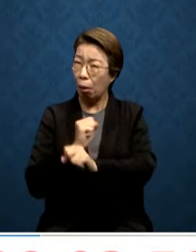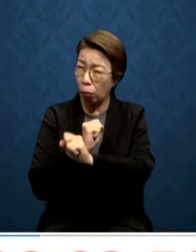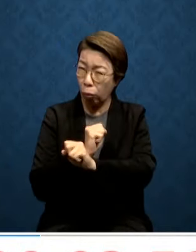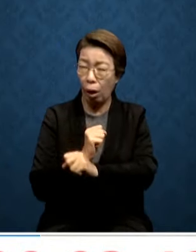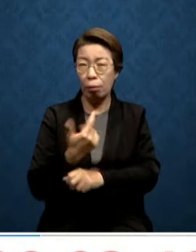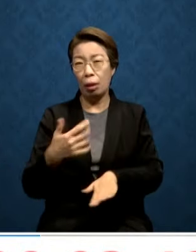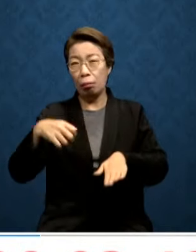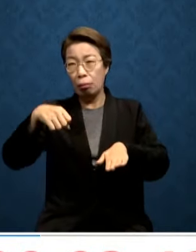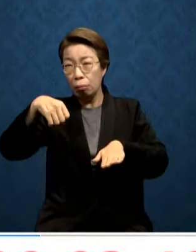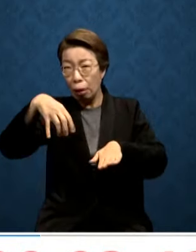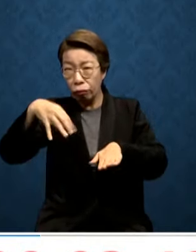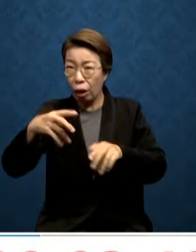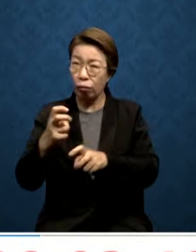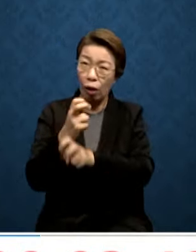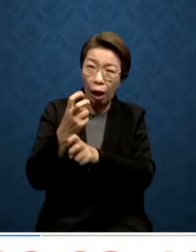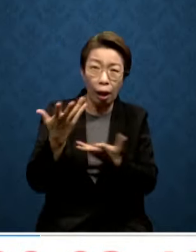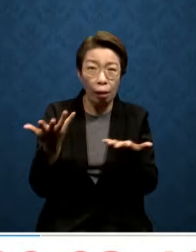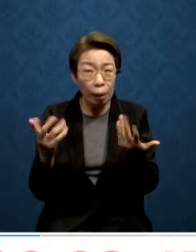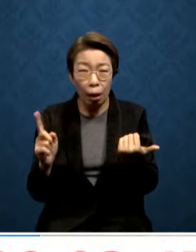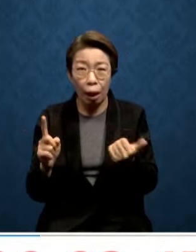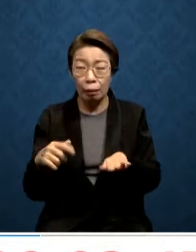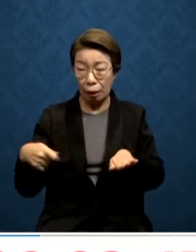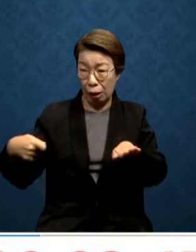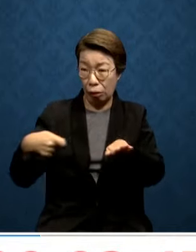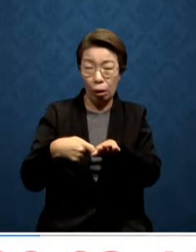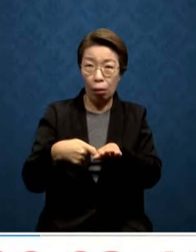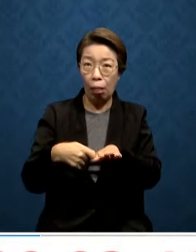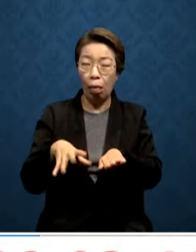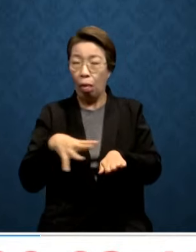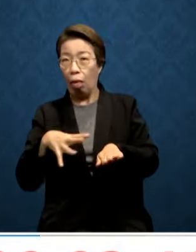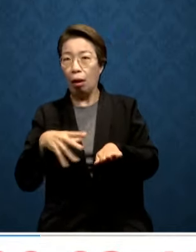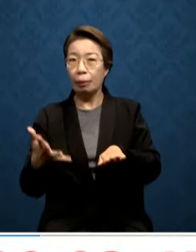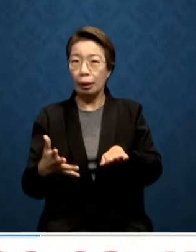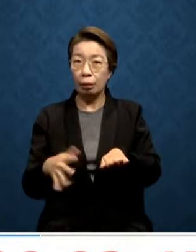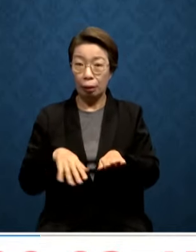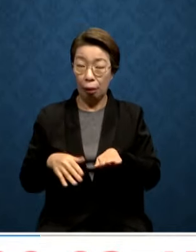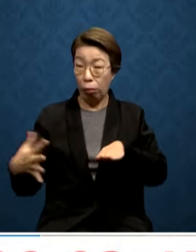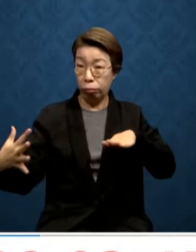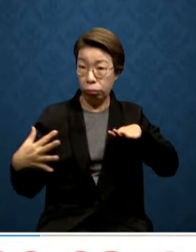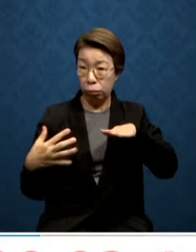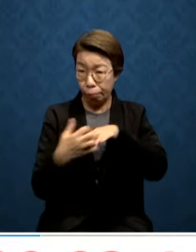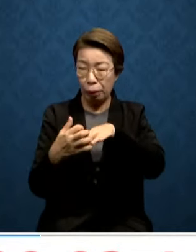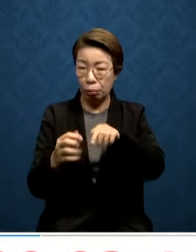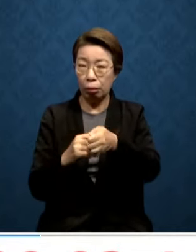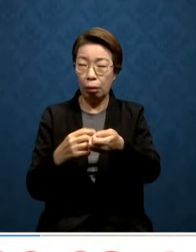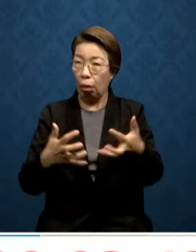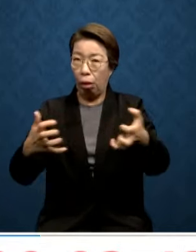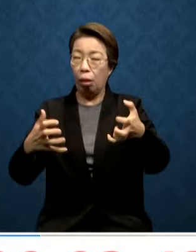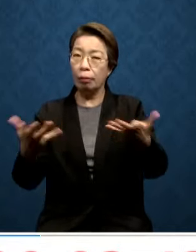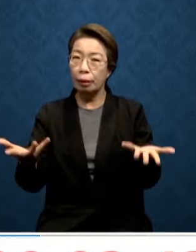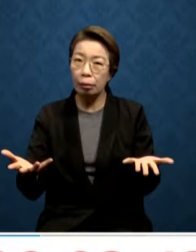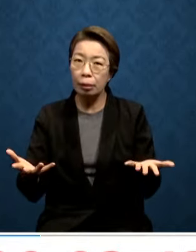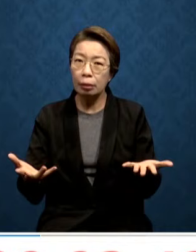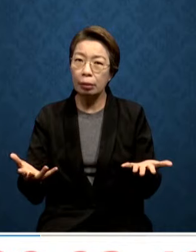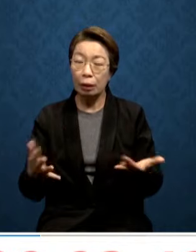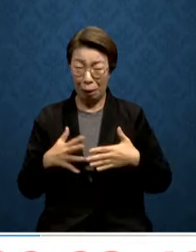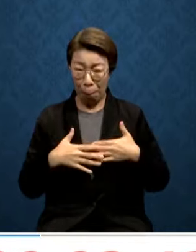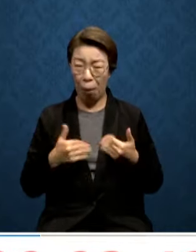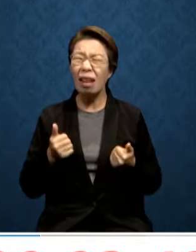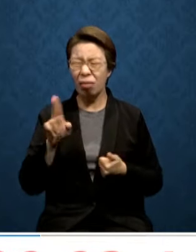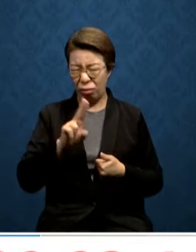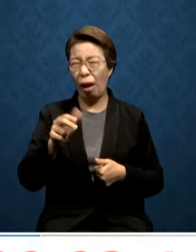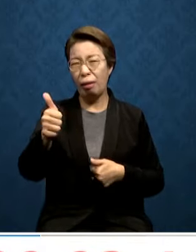ากการชาร์จนะครับและก็เกิดอุบัติเหตุก็มีความเป็นอันตรายอยู่ด้วยกันนะครับมันได้ความสะดวกสบายก็จริงประหยั